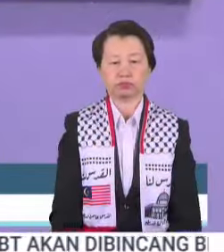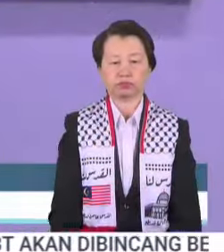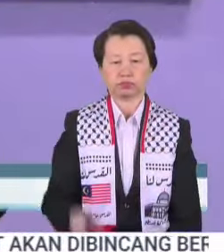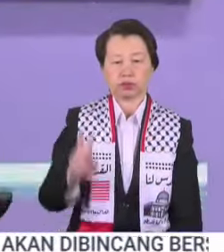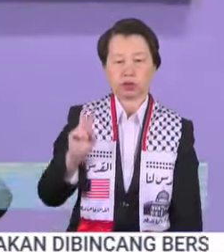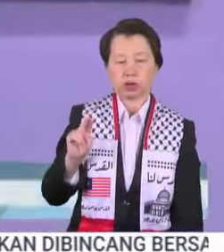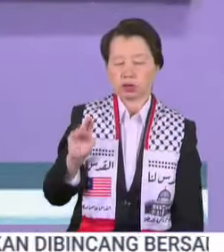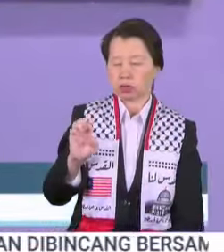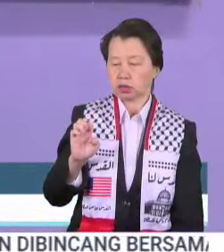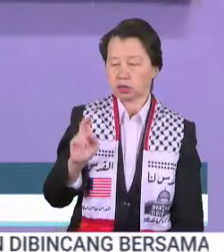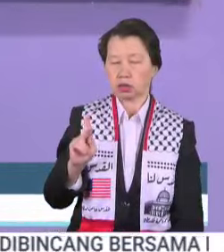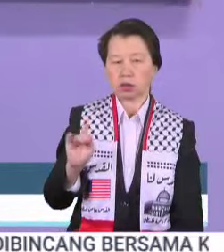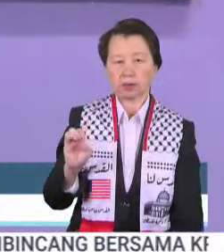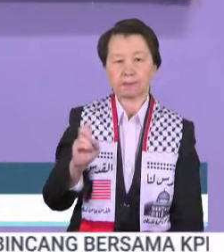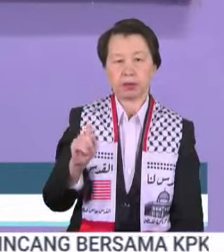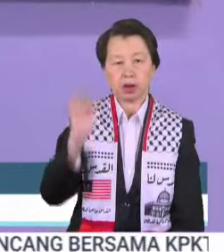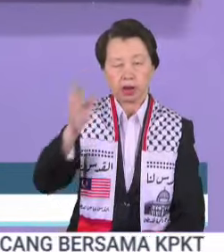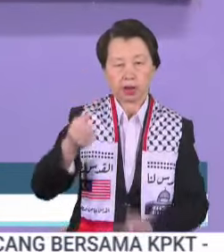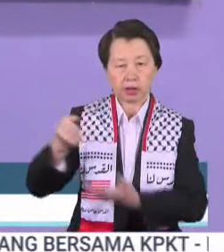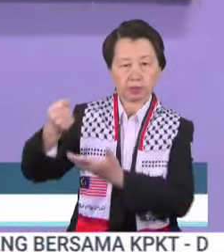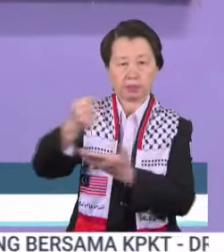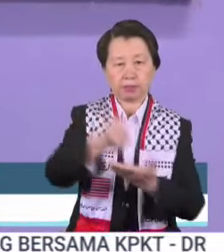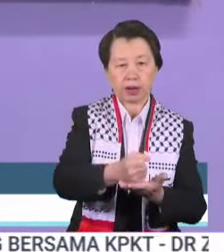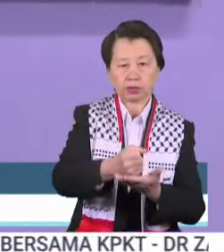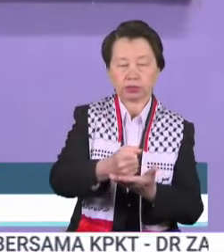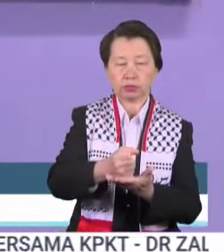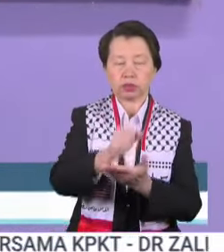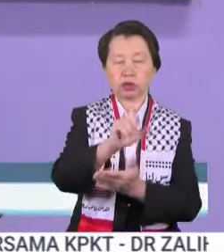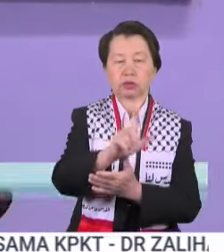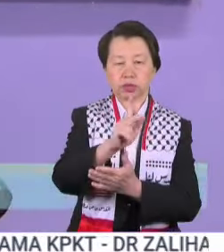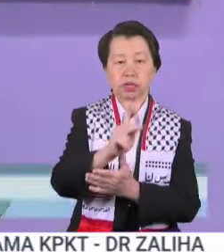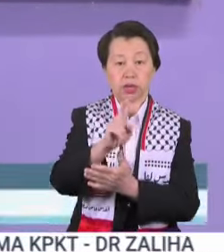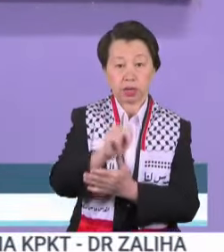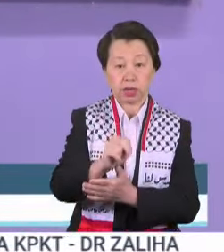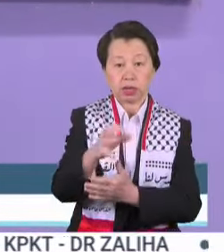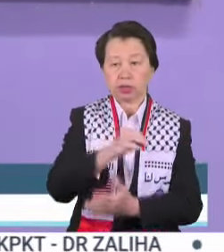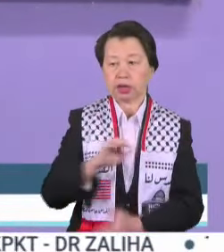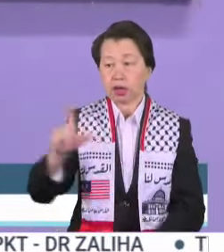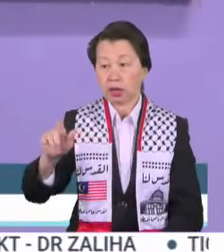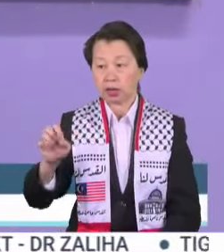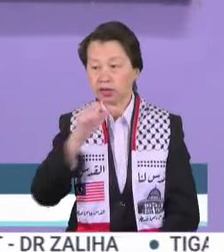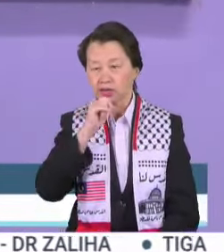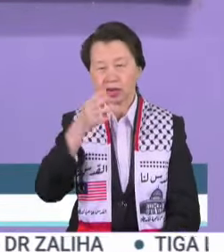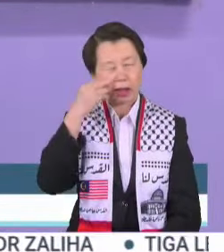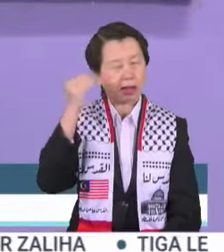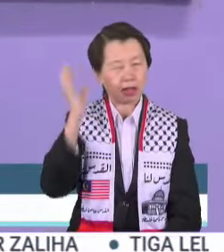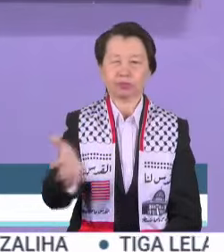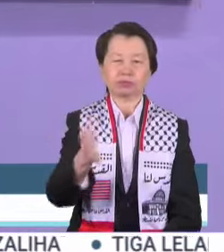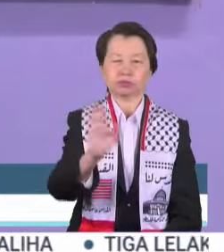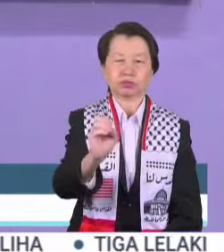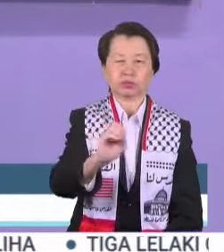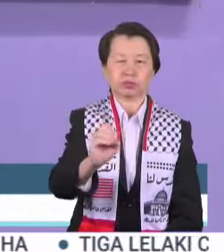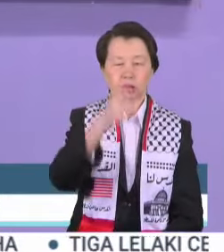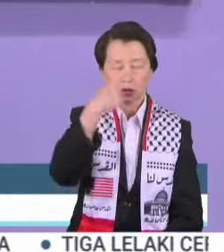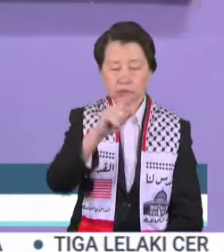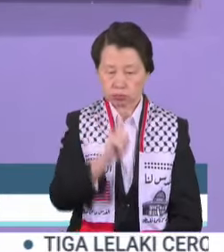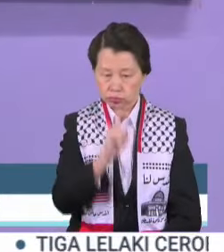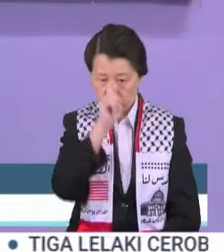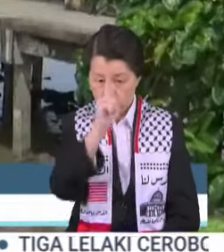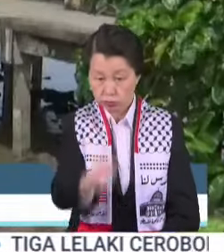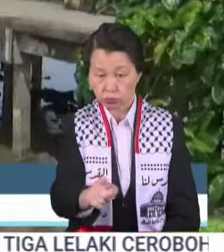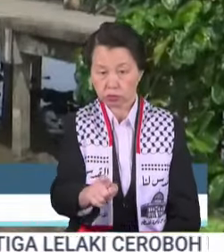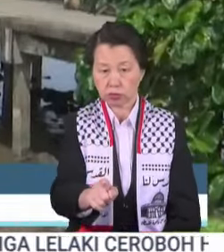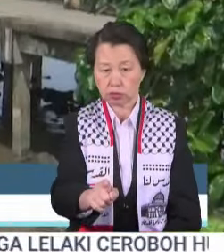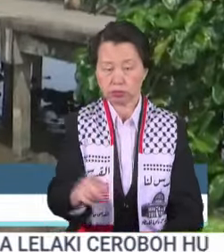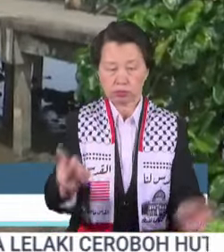Nikmat akan dibantu oleh LKM. Maksudnya LKM tidak akan lepas tangan dalam perkara sedemikian rupa memastikan